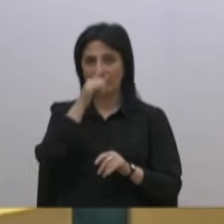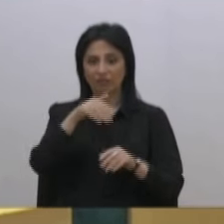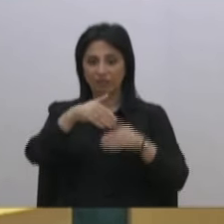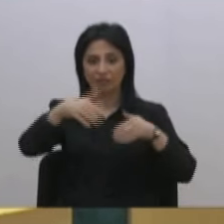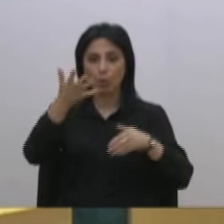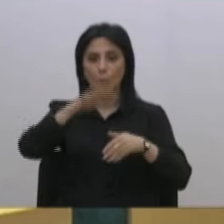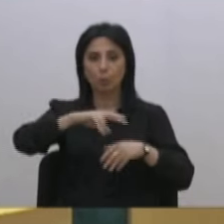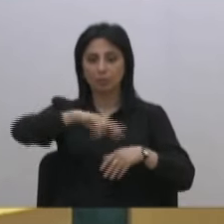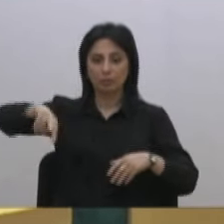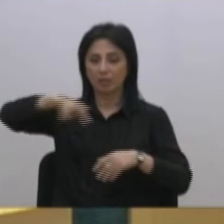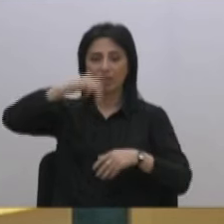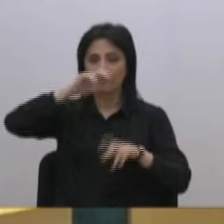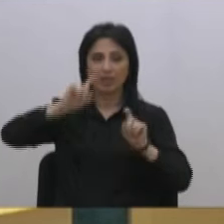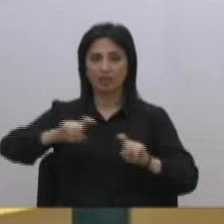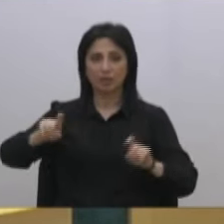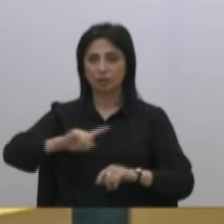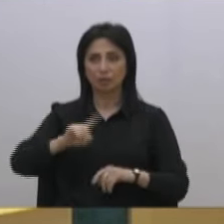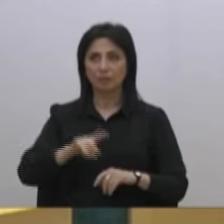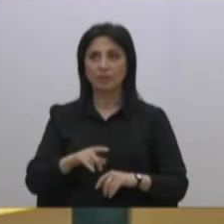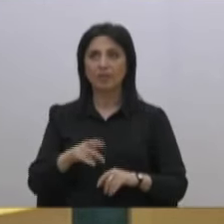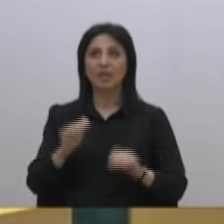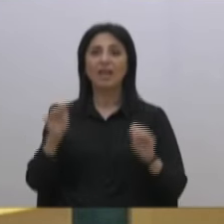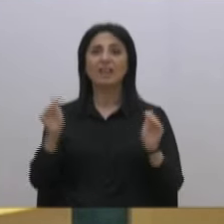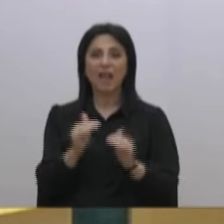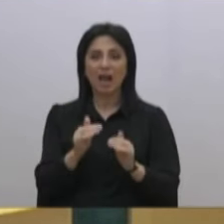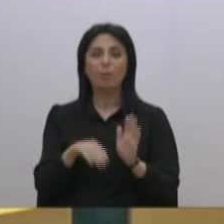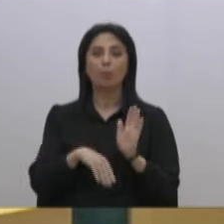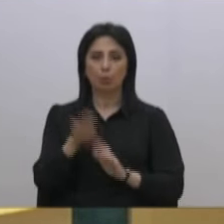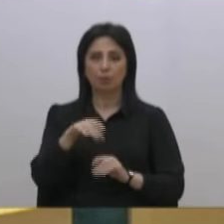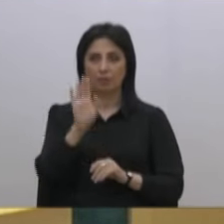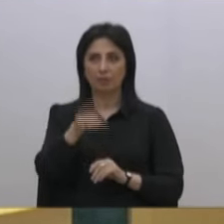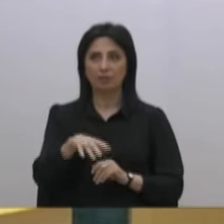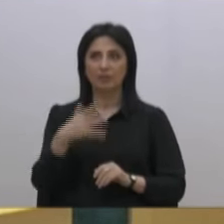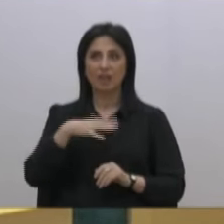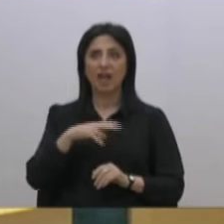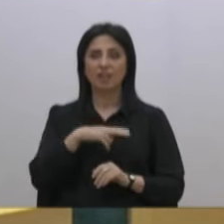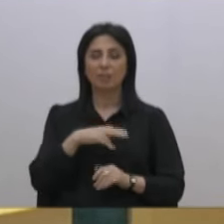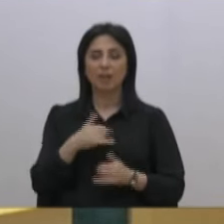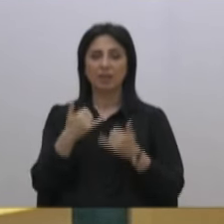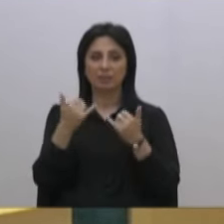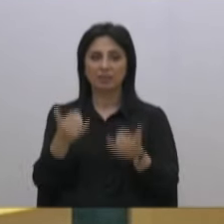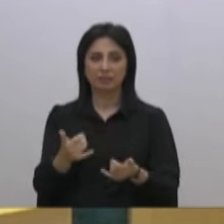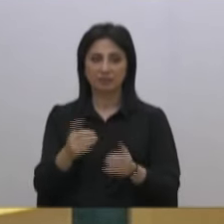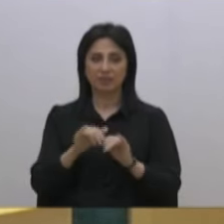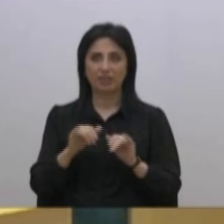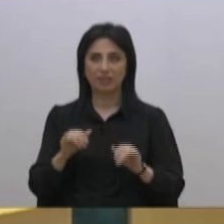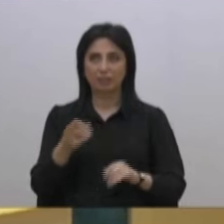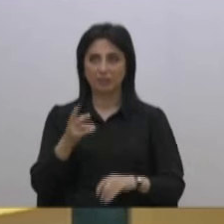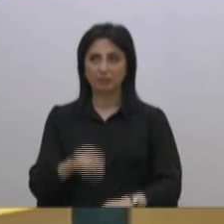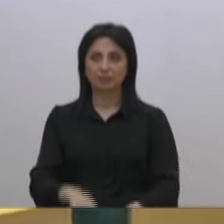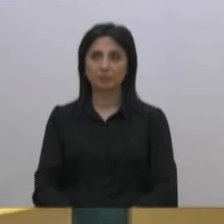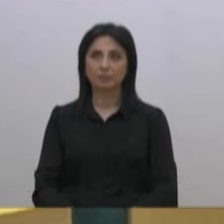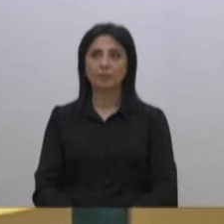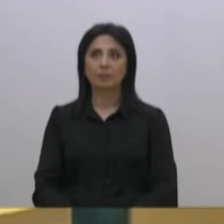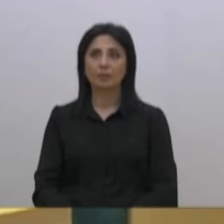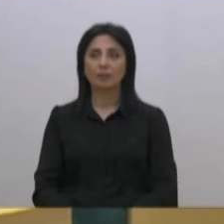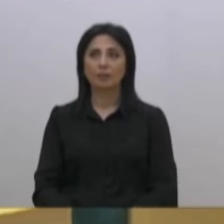შეავსებს. რაც ნაკლები, მით უკეთესი, მათ შორის ქართული პარლამენტარიზმის განვითარებისთვის.